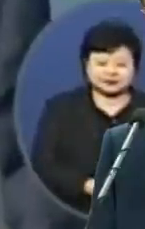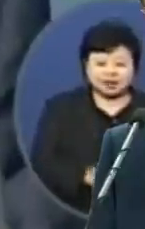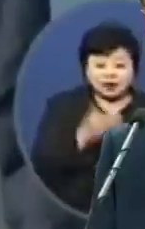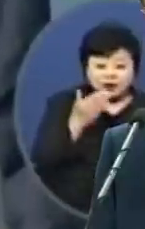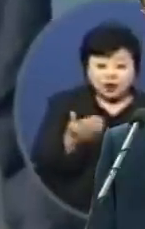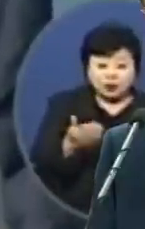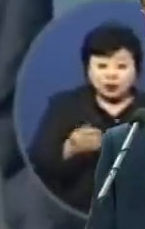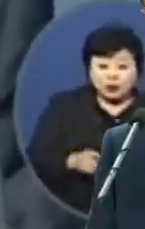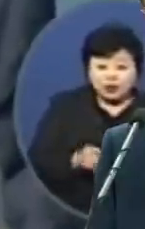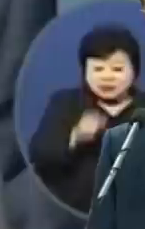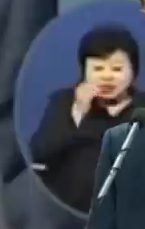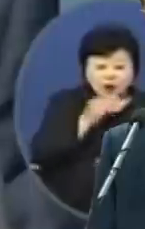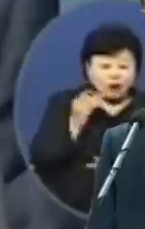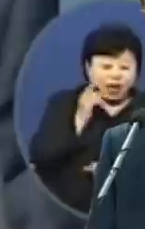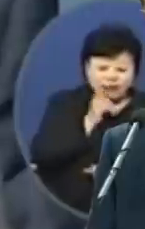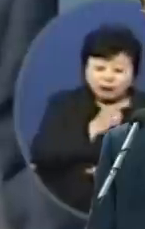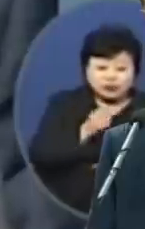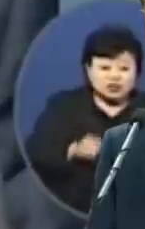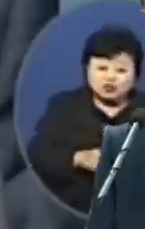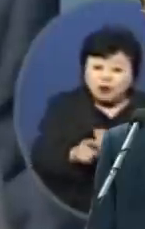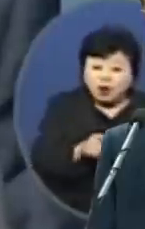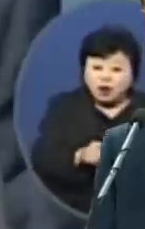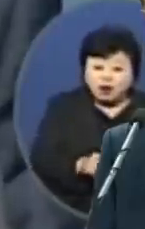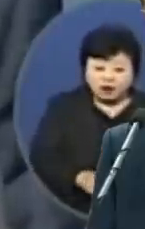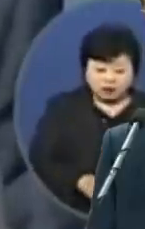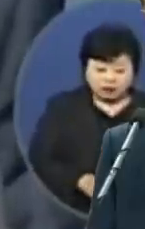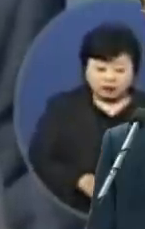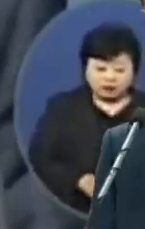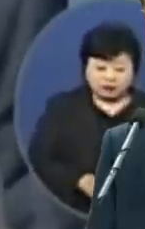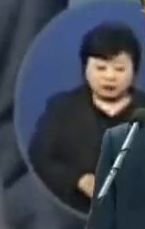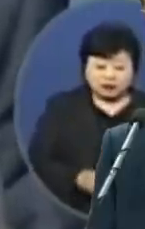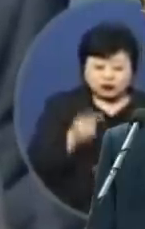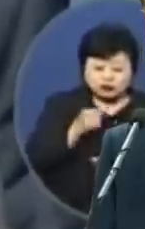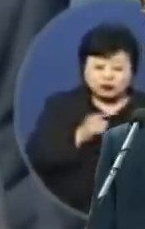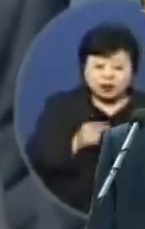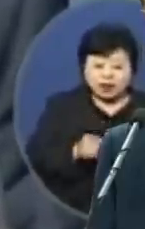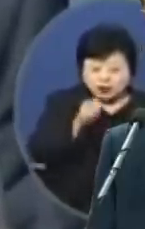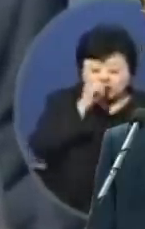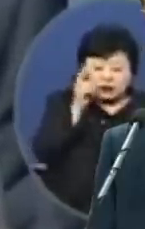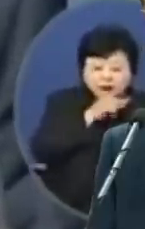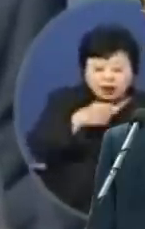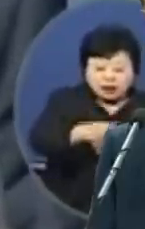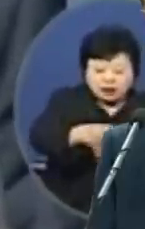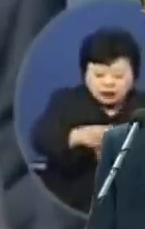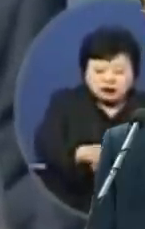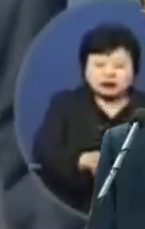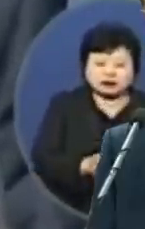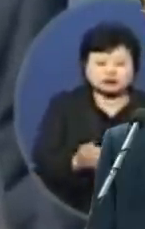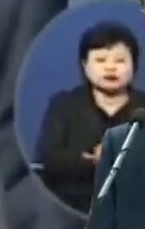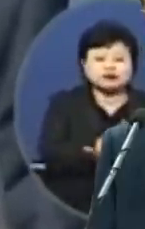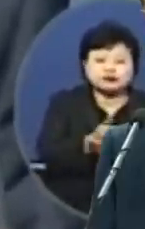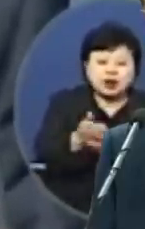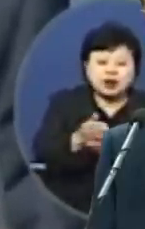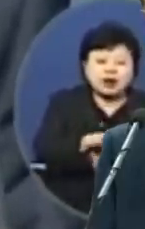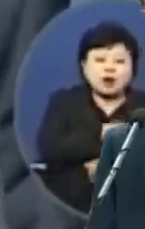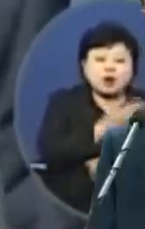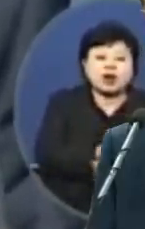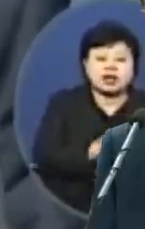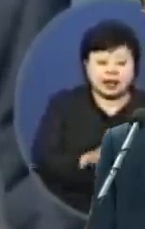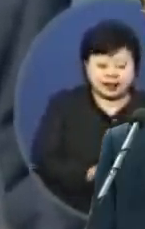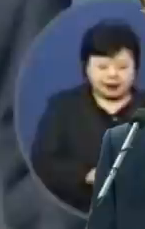여러분 왜 선악과가 나쁘냐? 선악과라는 것은 좋은 쉬운 말로 말하면 좋다 나쁘다를 분별하는 권리인